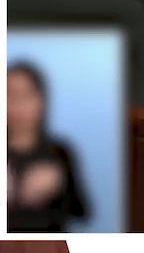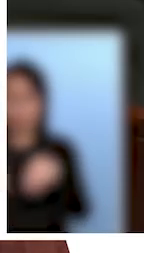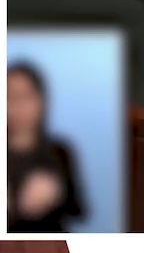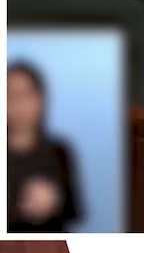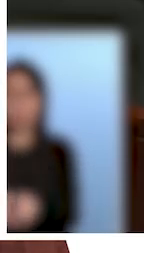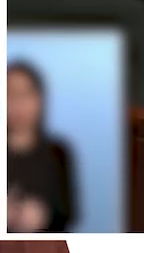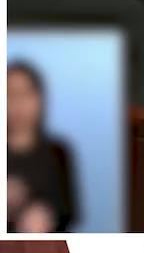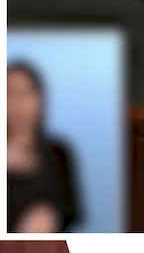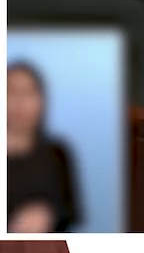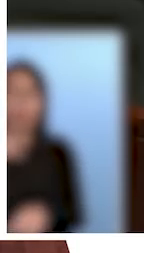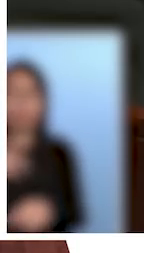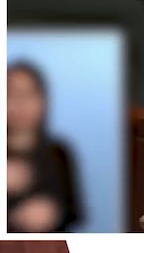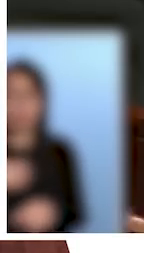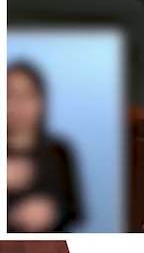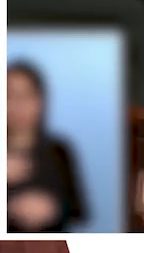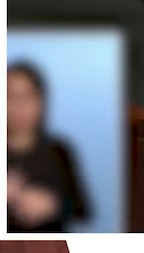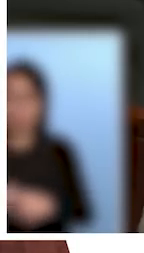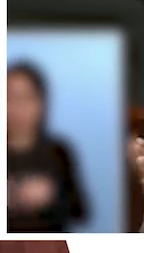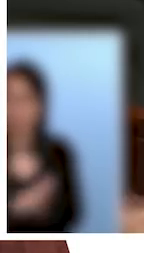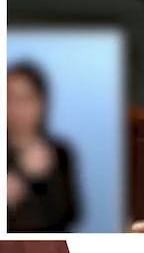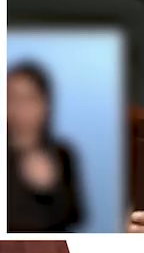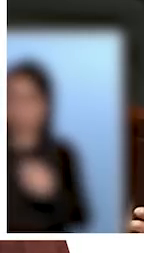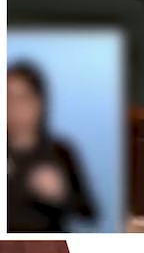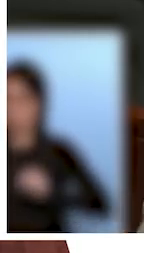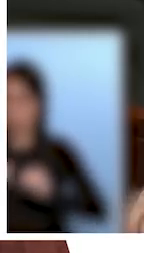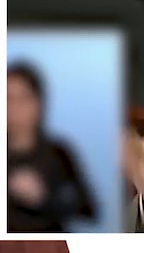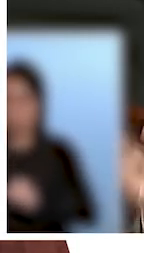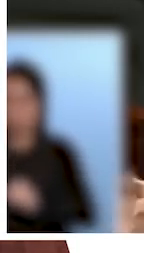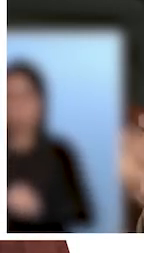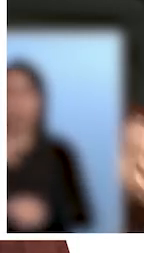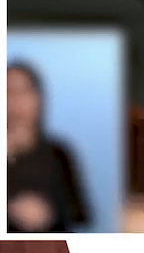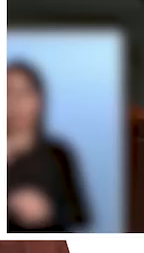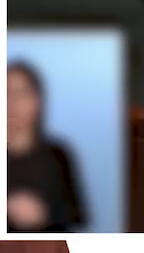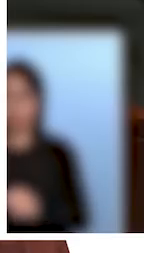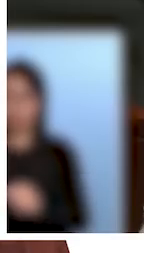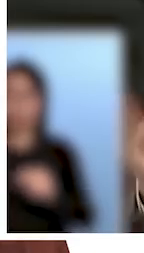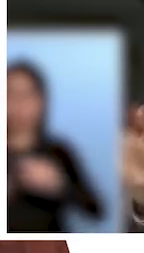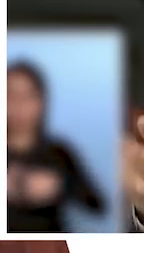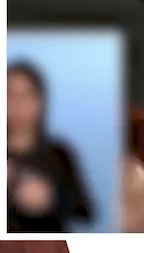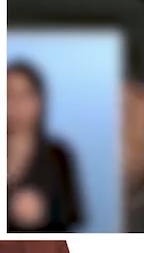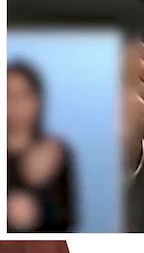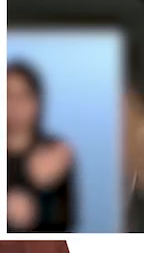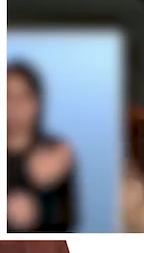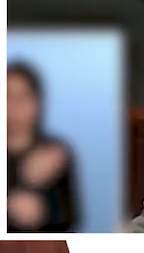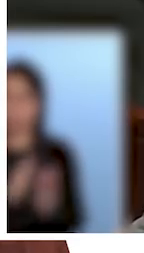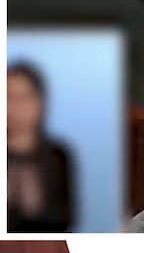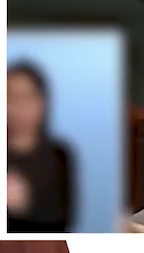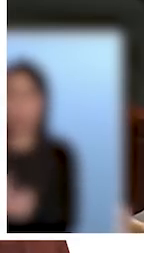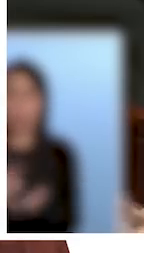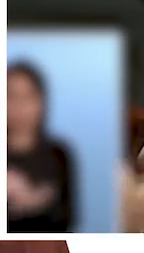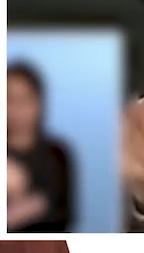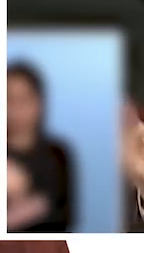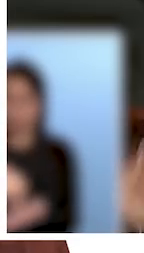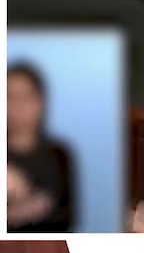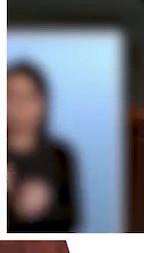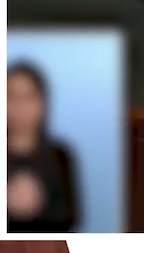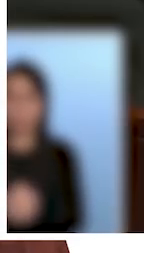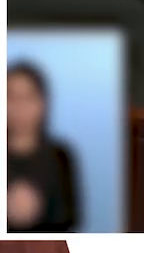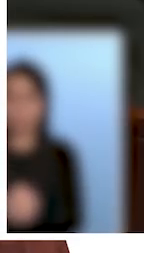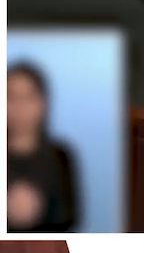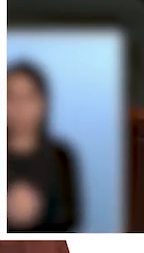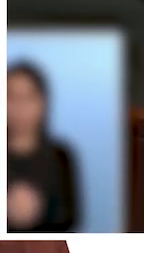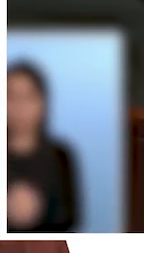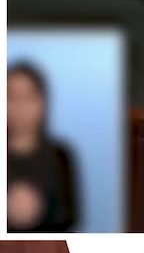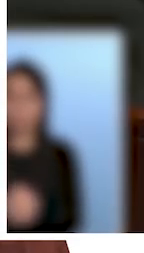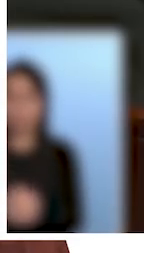者可以向對於法官嘅操守行為咧有一個投訴嘅處理，亦都係一個獨立嘅一個機制去